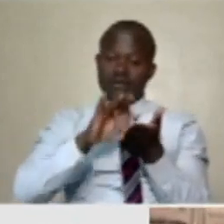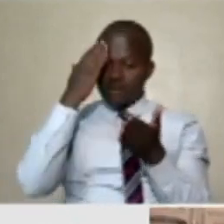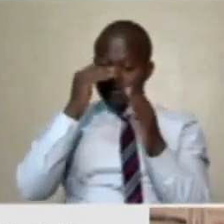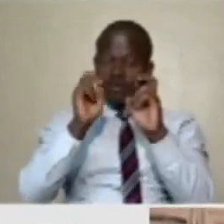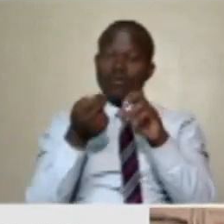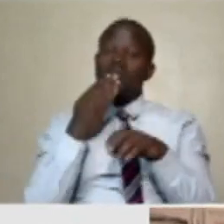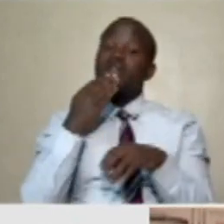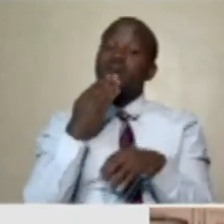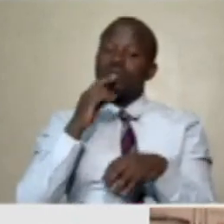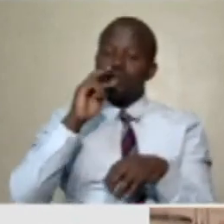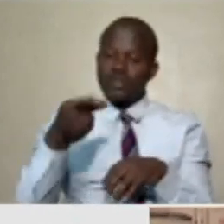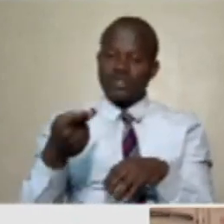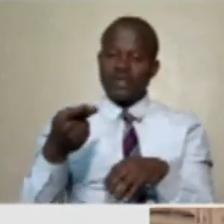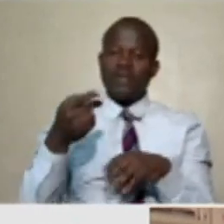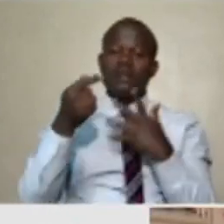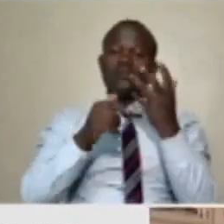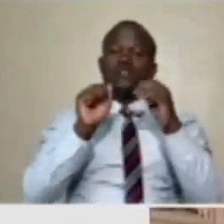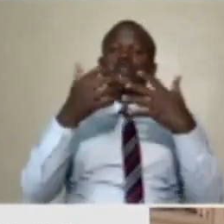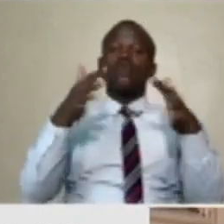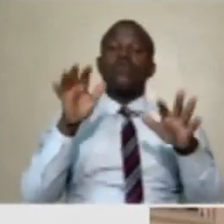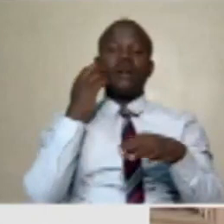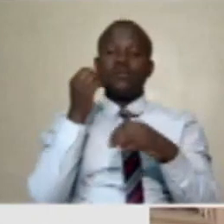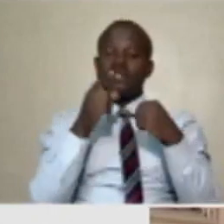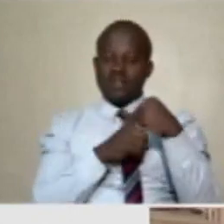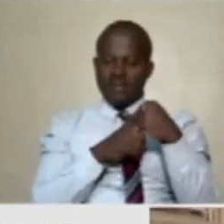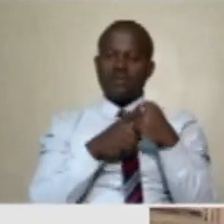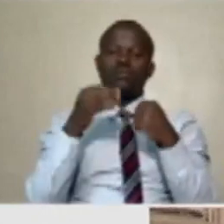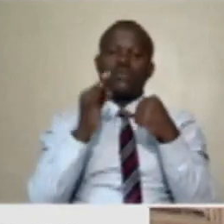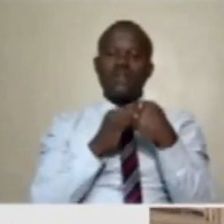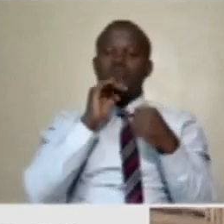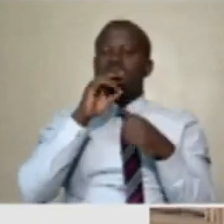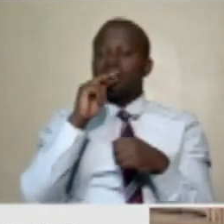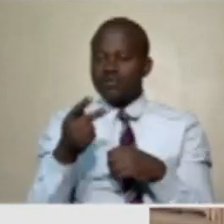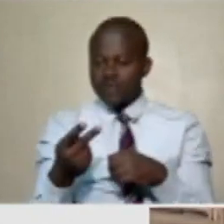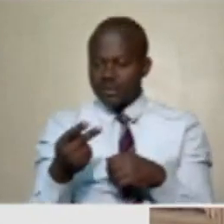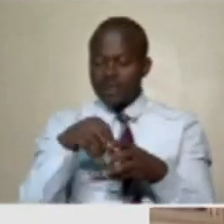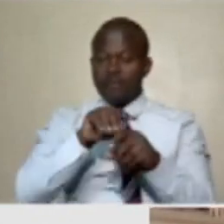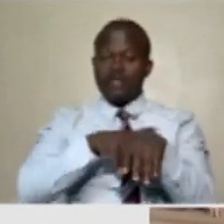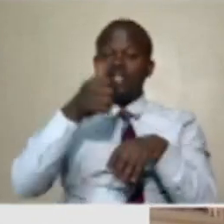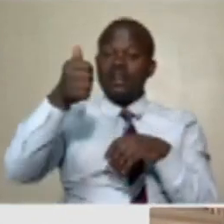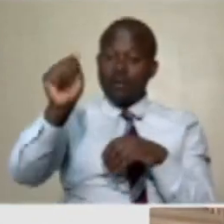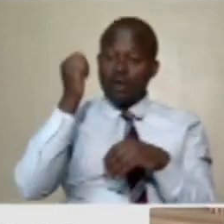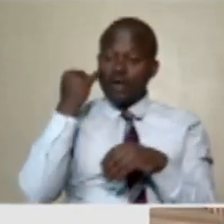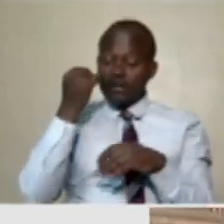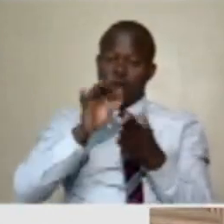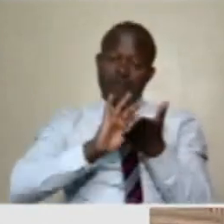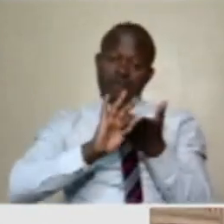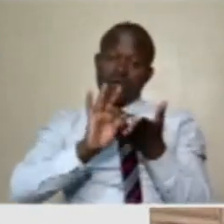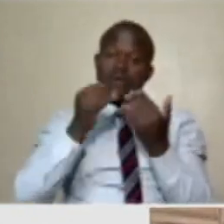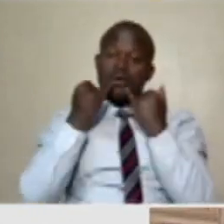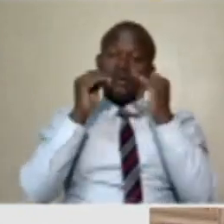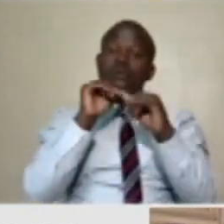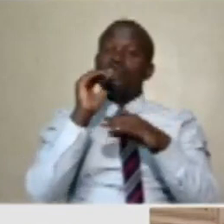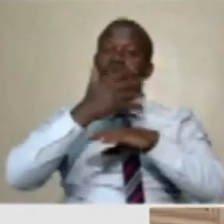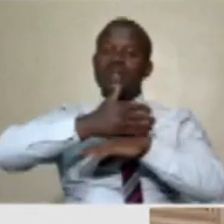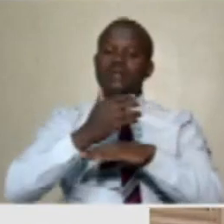ngo bazagusubize ni ibintu bishobora kumara n'amezi atandatu umunani bataragusubiza. Mu gihe bo iyo batwandikiye bagubwira ngo